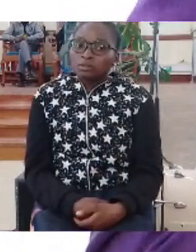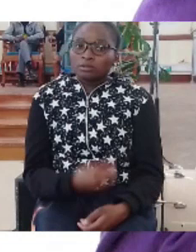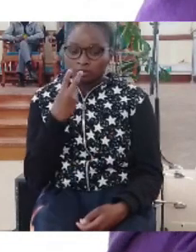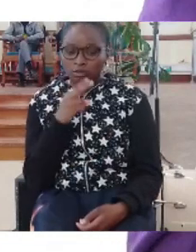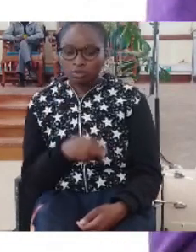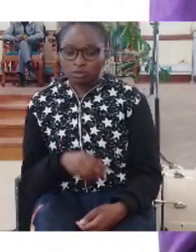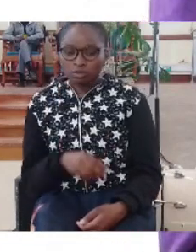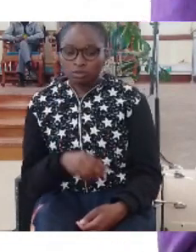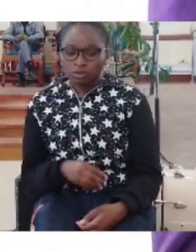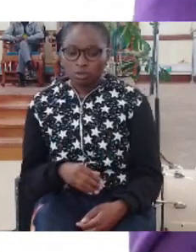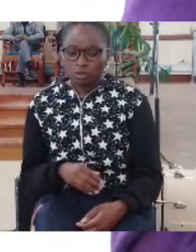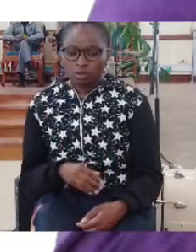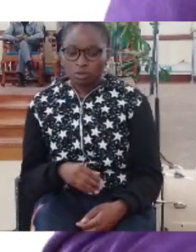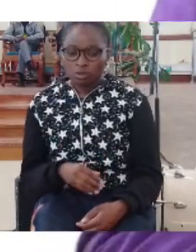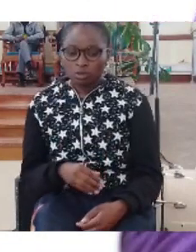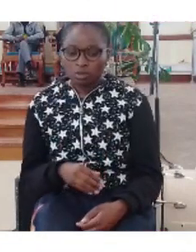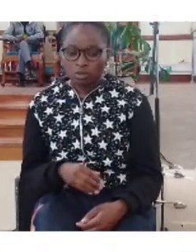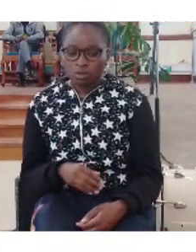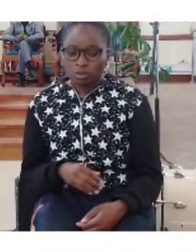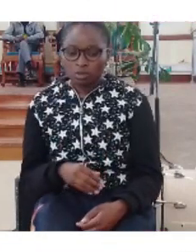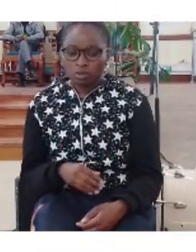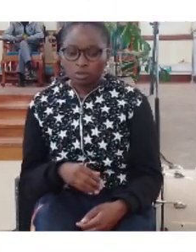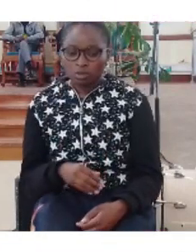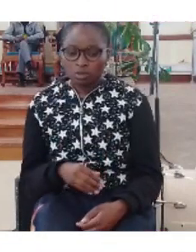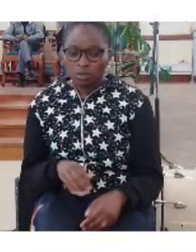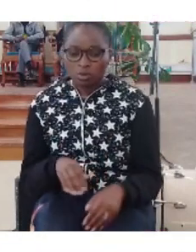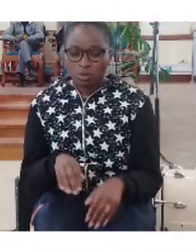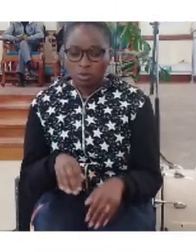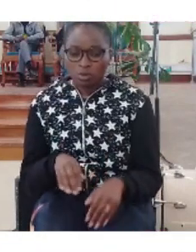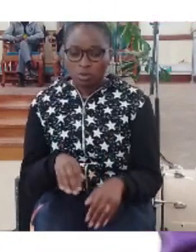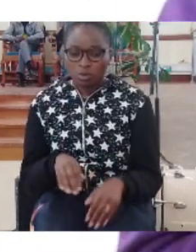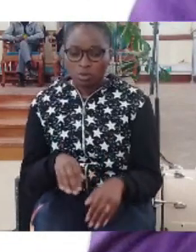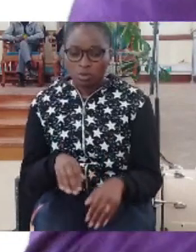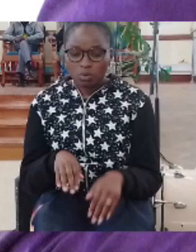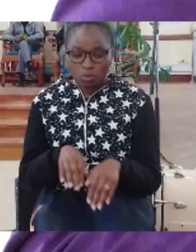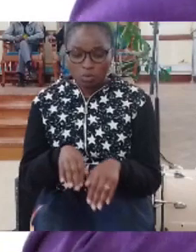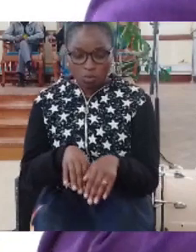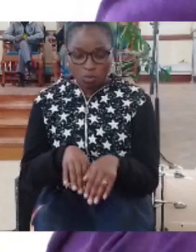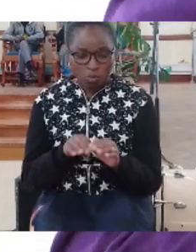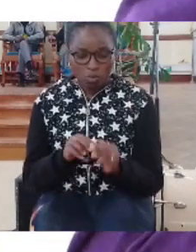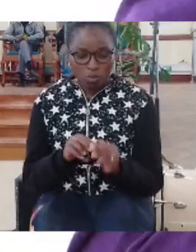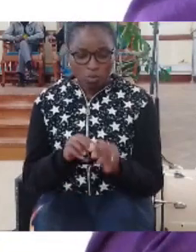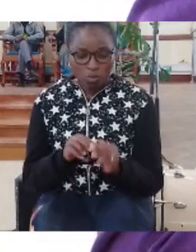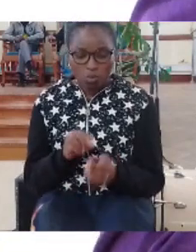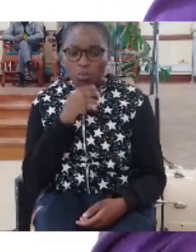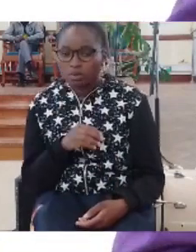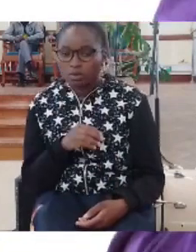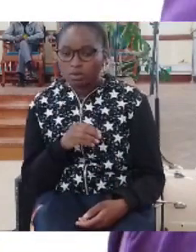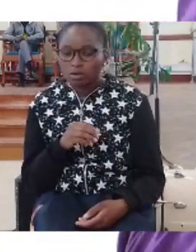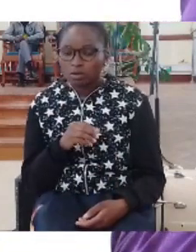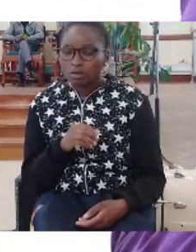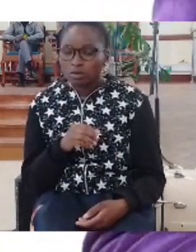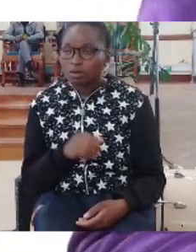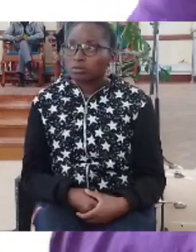mae. Birishiba. Tiramata wero ini uriori. Utiramata birishiba uriori. None ate. Mwadhani ya loko